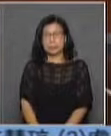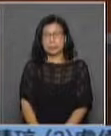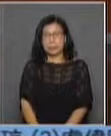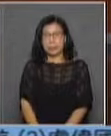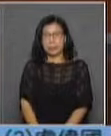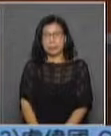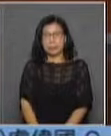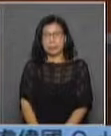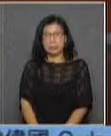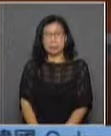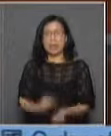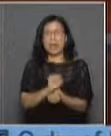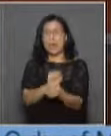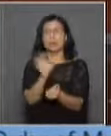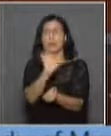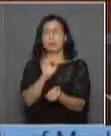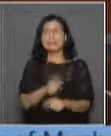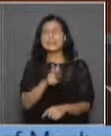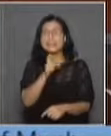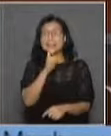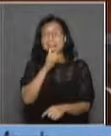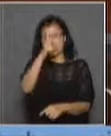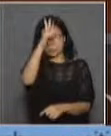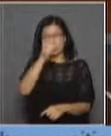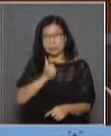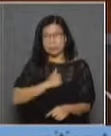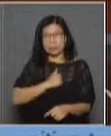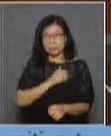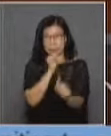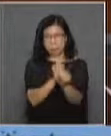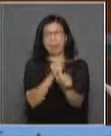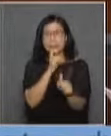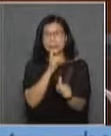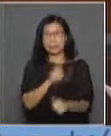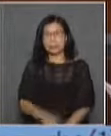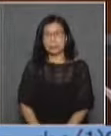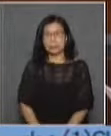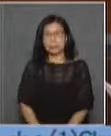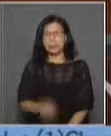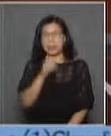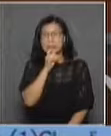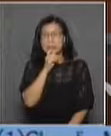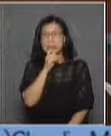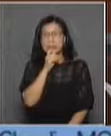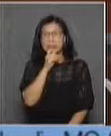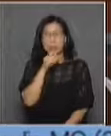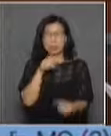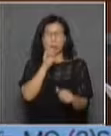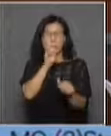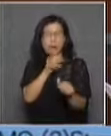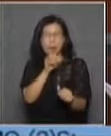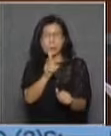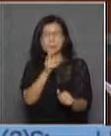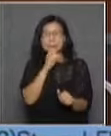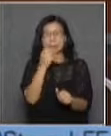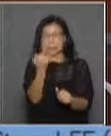刑事佢就查唔到啦，但係有啲官員呢都要作呢個紀律處分。佢當時其中主指責呢就係、是、某